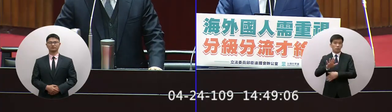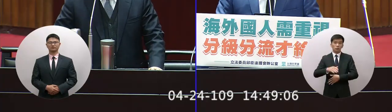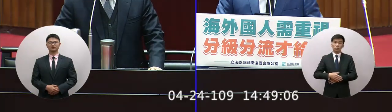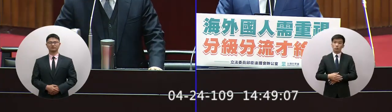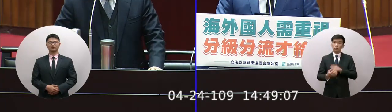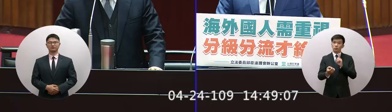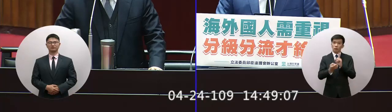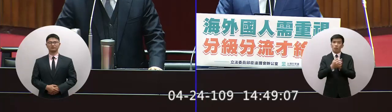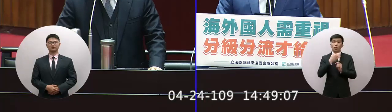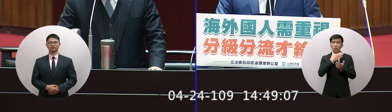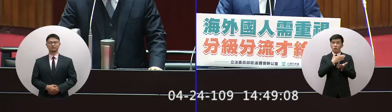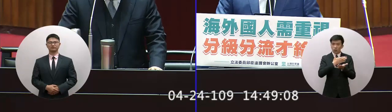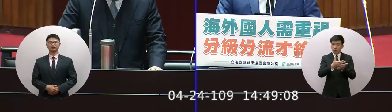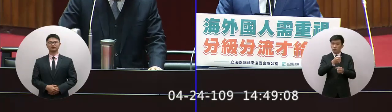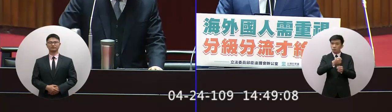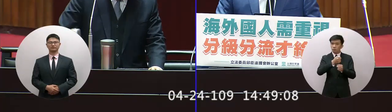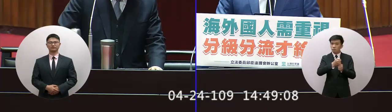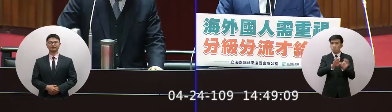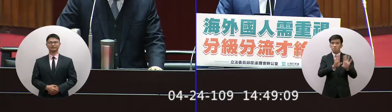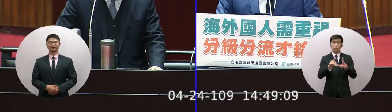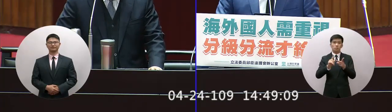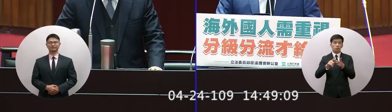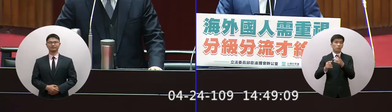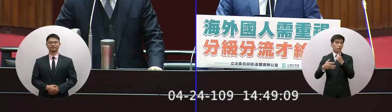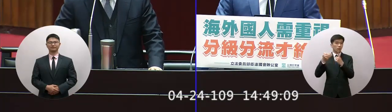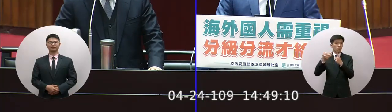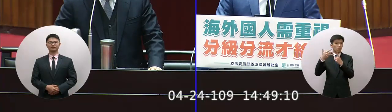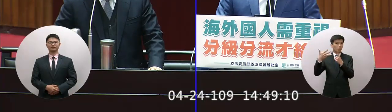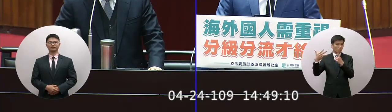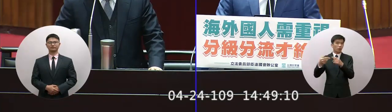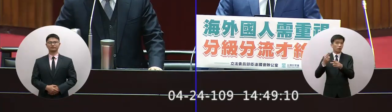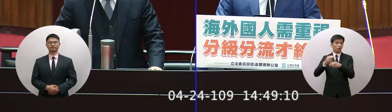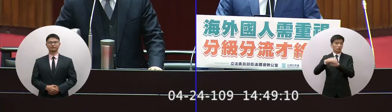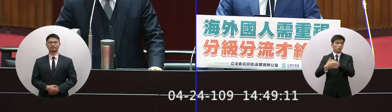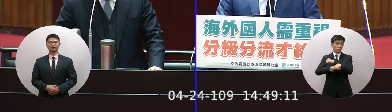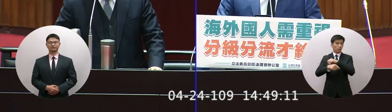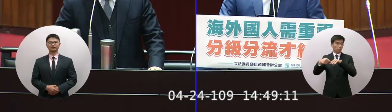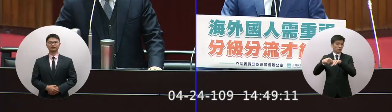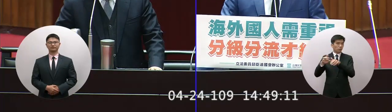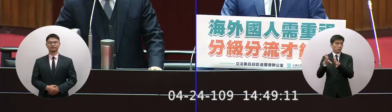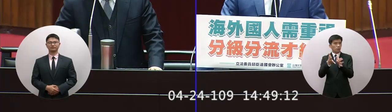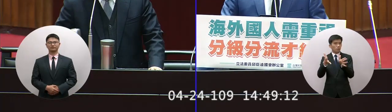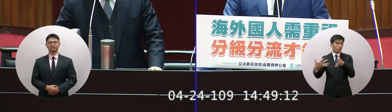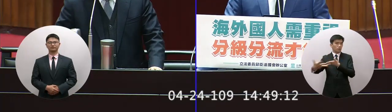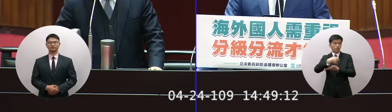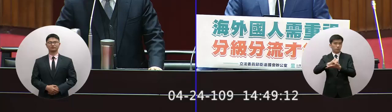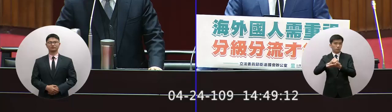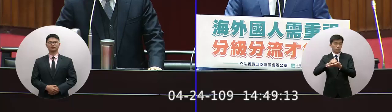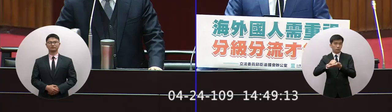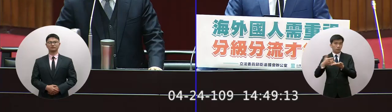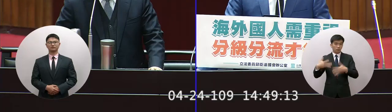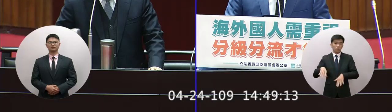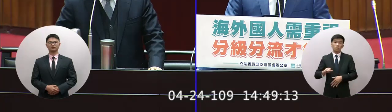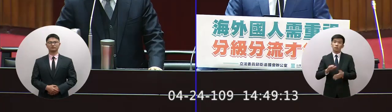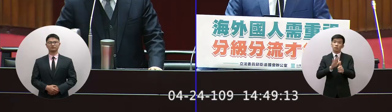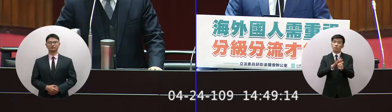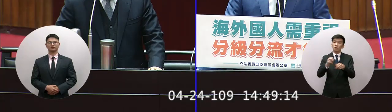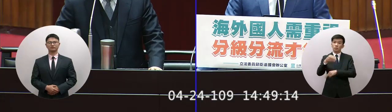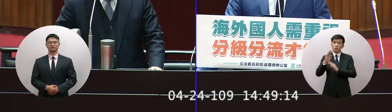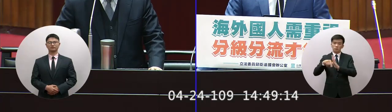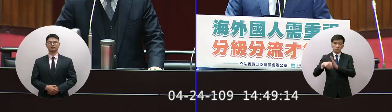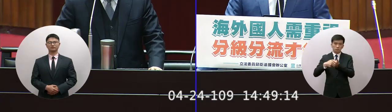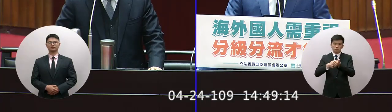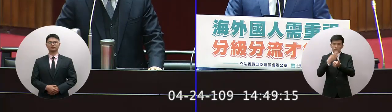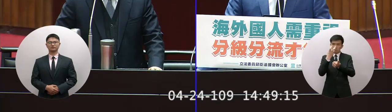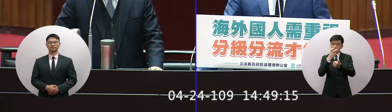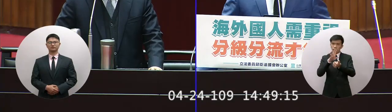困的执行面，还有这个包括这个1988信保基金的执行率，其实我们这边都有协助这个行政单位紧盯的